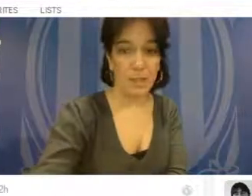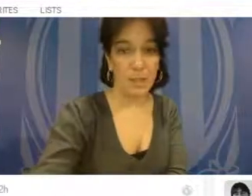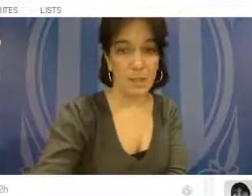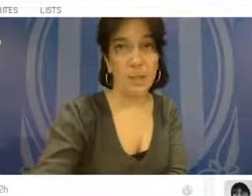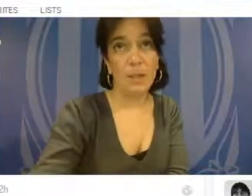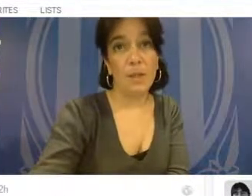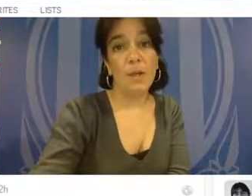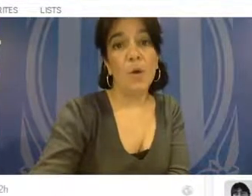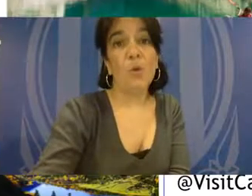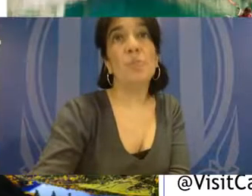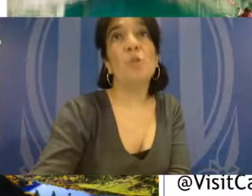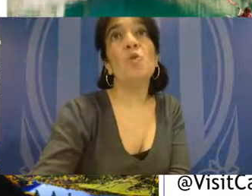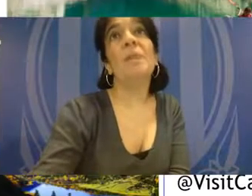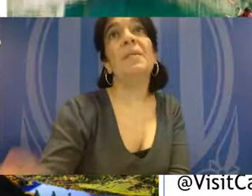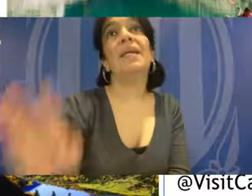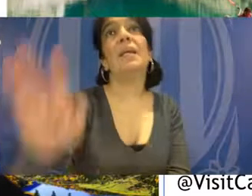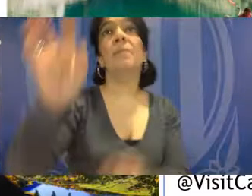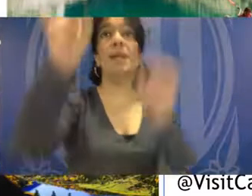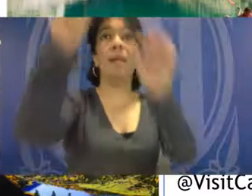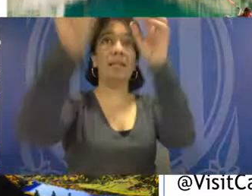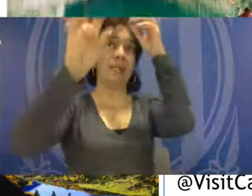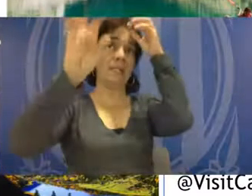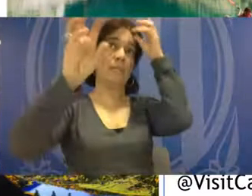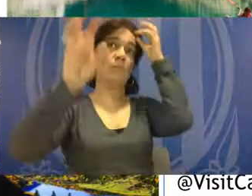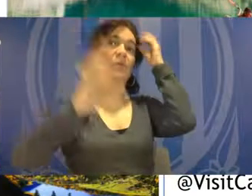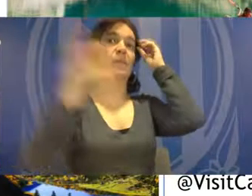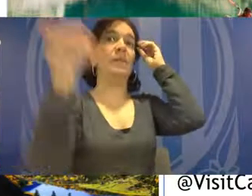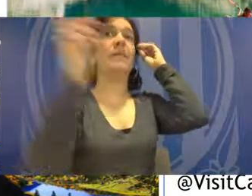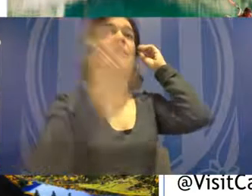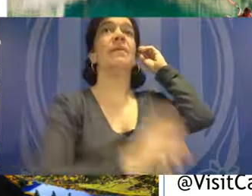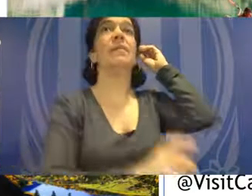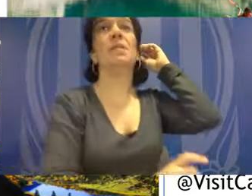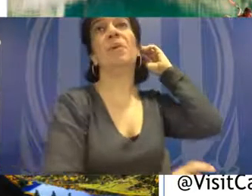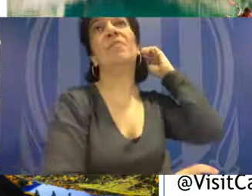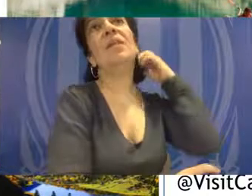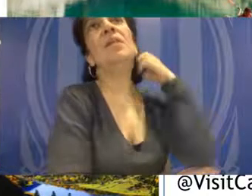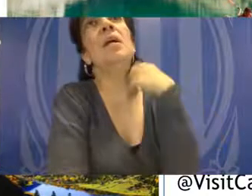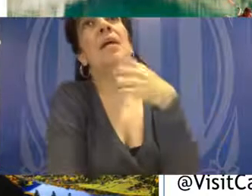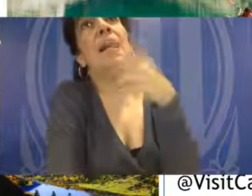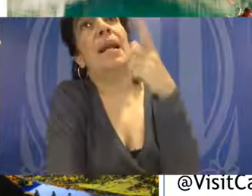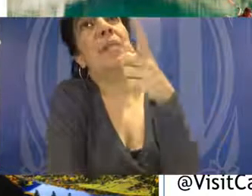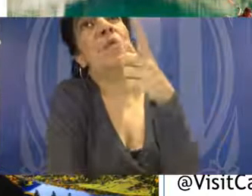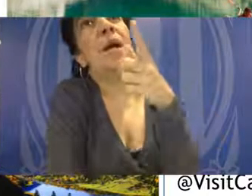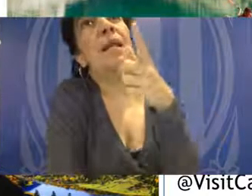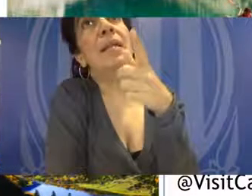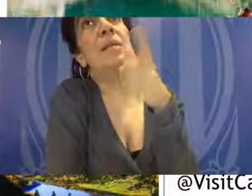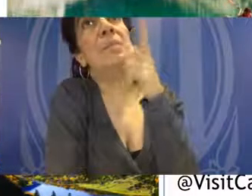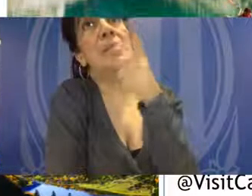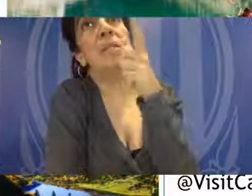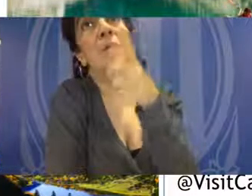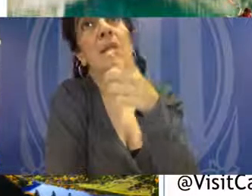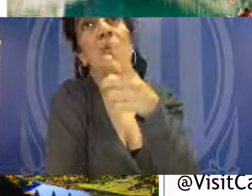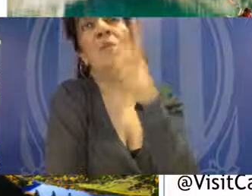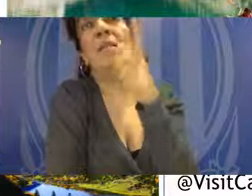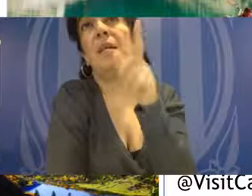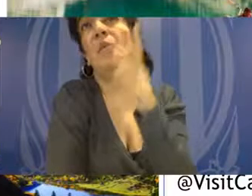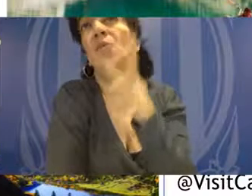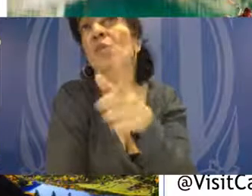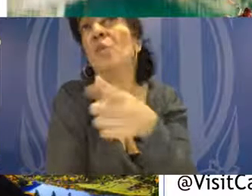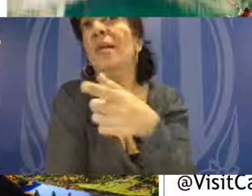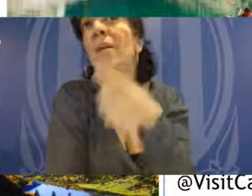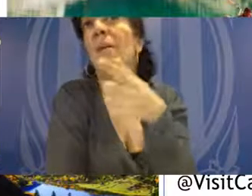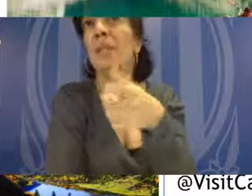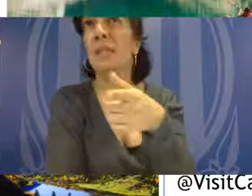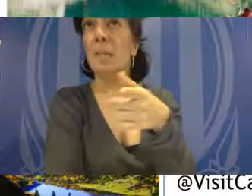Experience. Us poso una mica també les tres captures de pantalla dels tres perfils. En el cas local tenim més de 52.000 seguidors